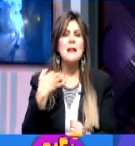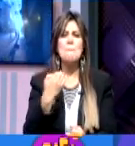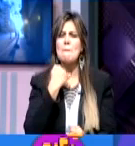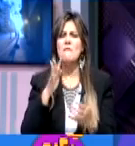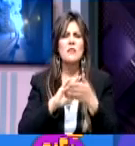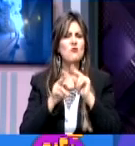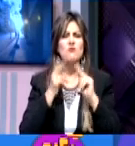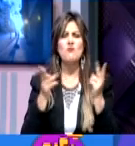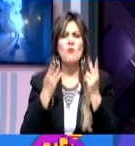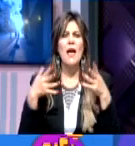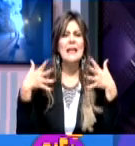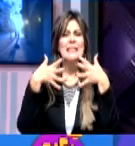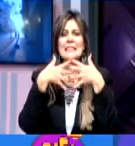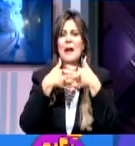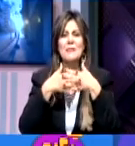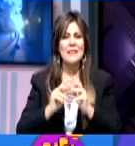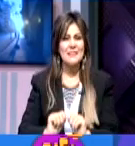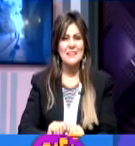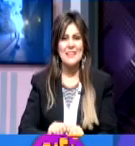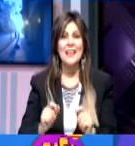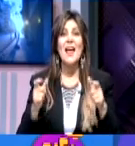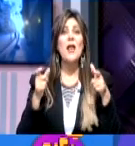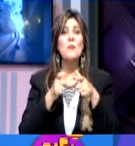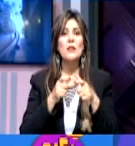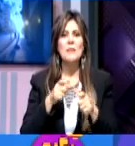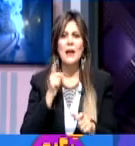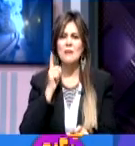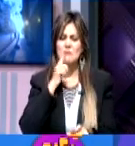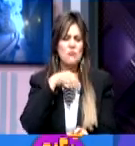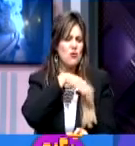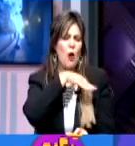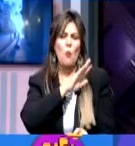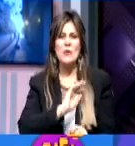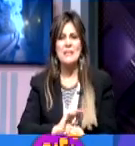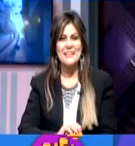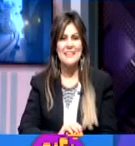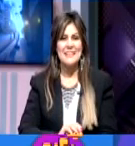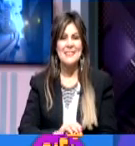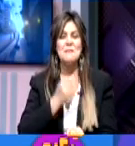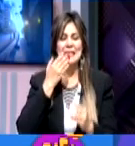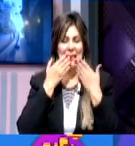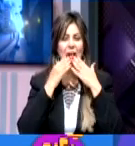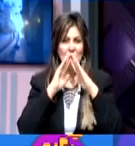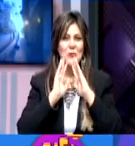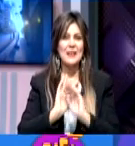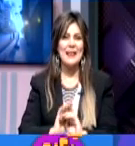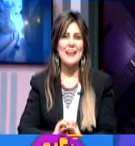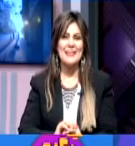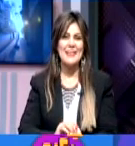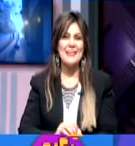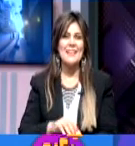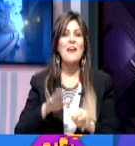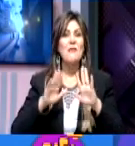ومفيش الموضوع الائتلاف، المجتمع كمان كان بيرفضهم بصوره او باخرى، لكن الحمد لله في